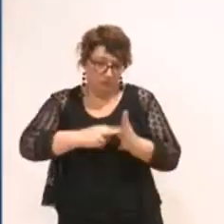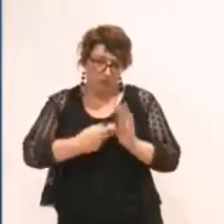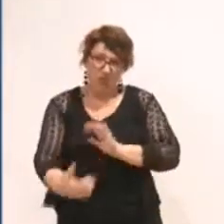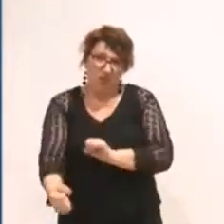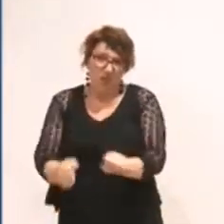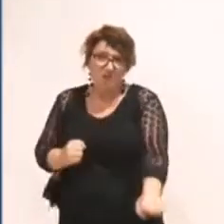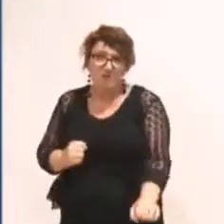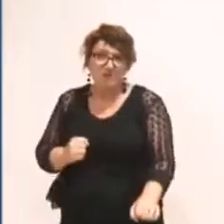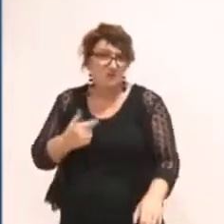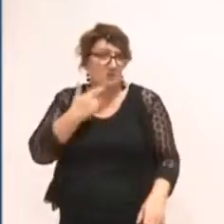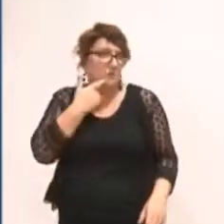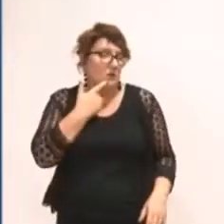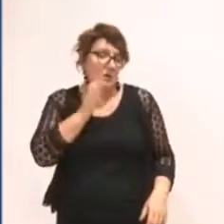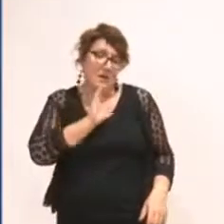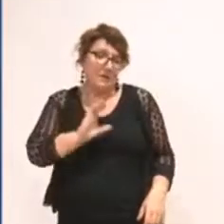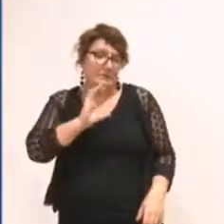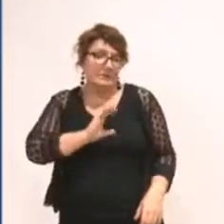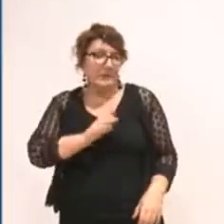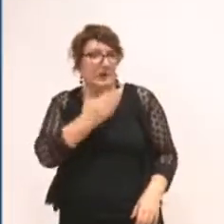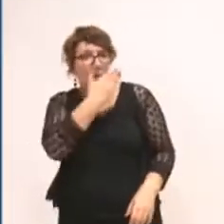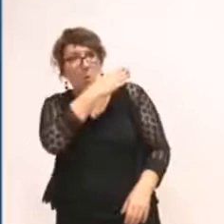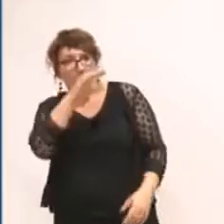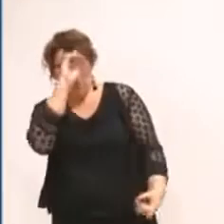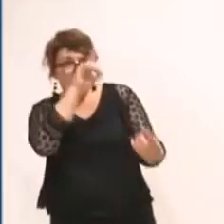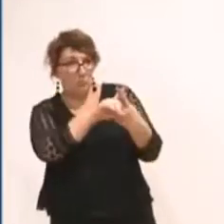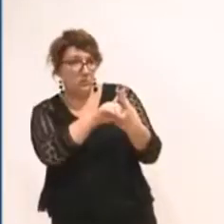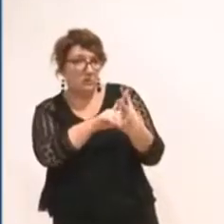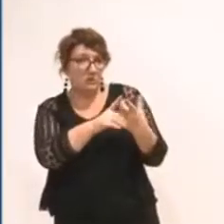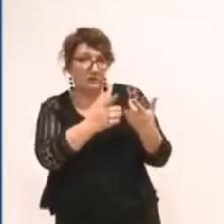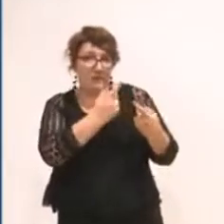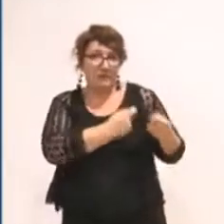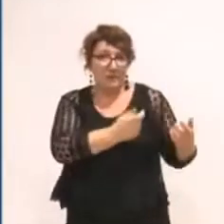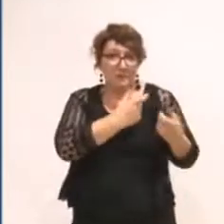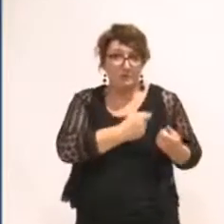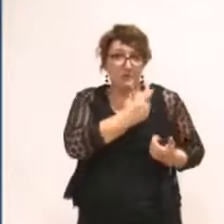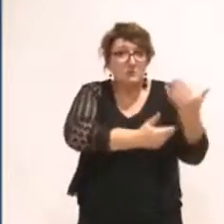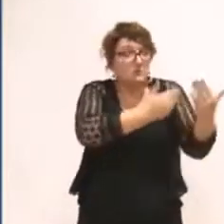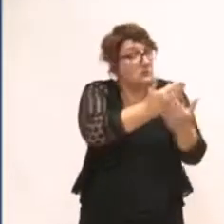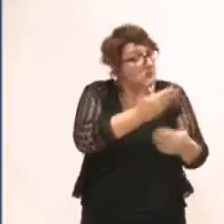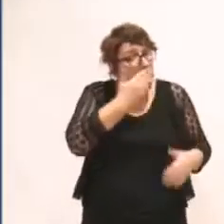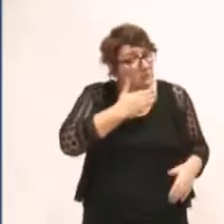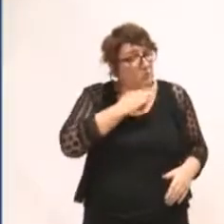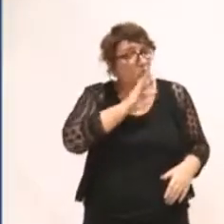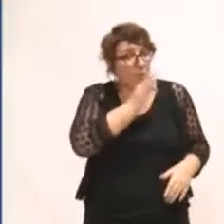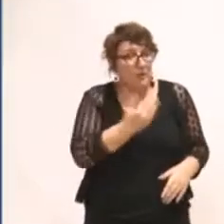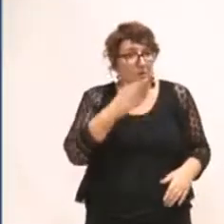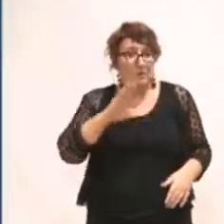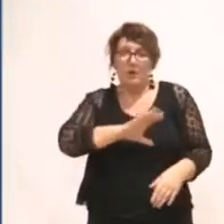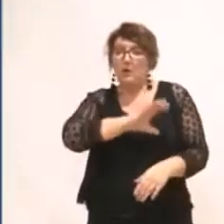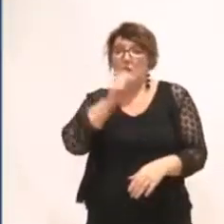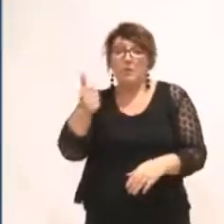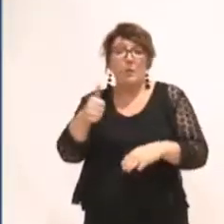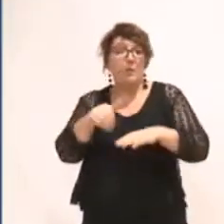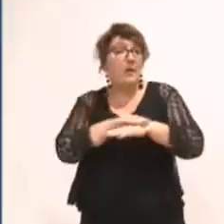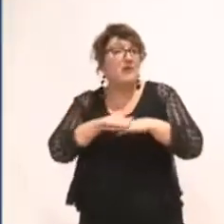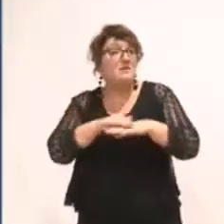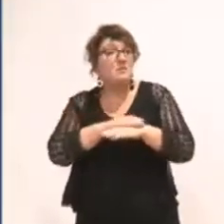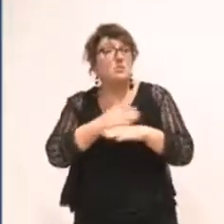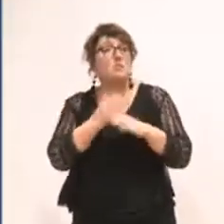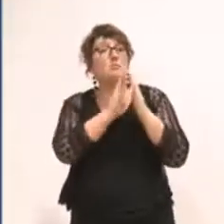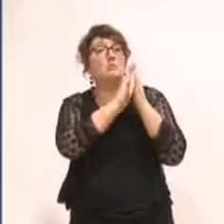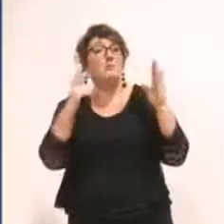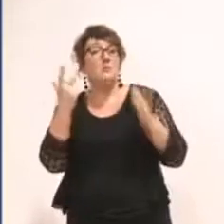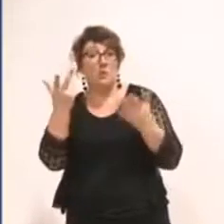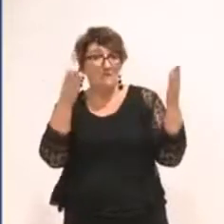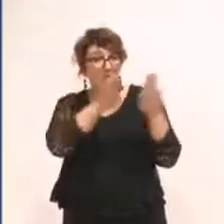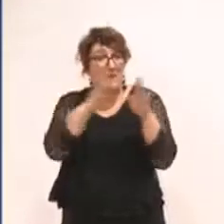pouvoir mieux avoir d'autres objectifs, peut-être, certainement, et c'est tant mieux, mais c'est quand même ça la première raison qui a fait qu'il y a eu 3